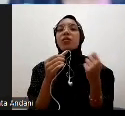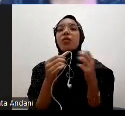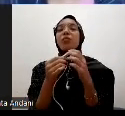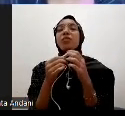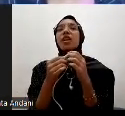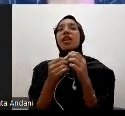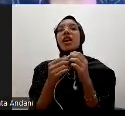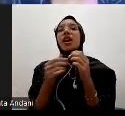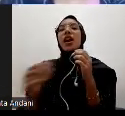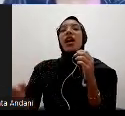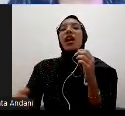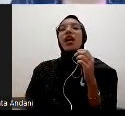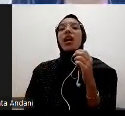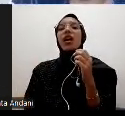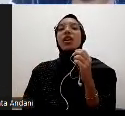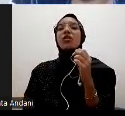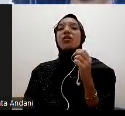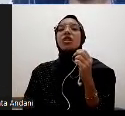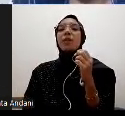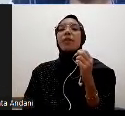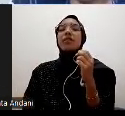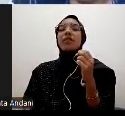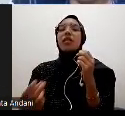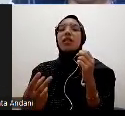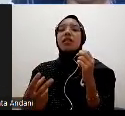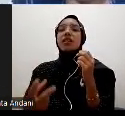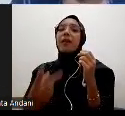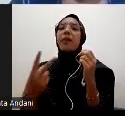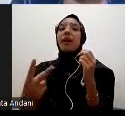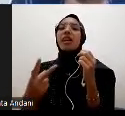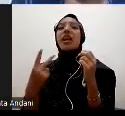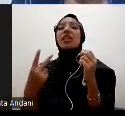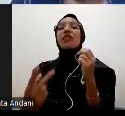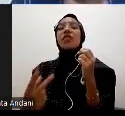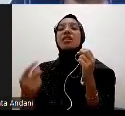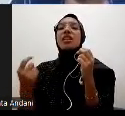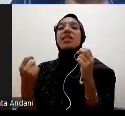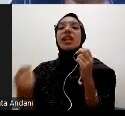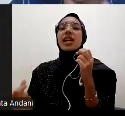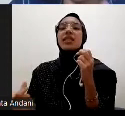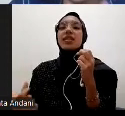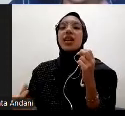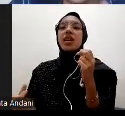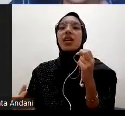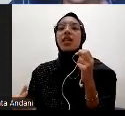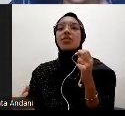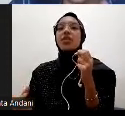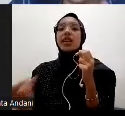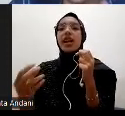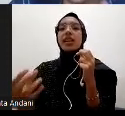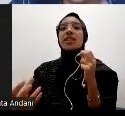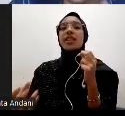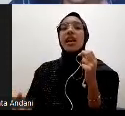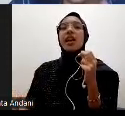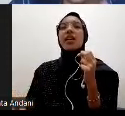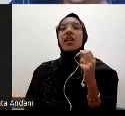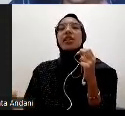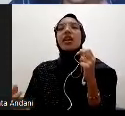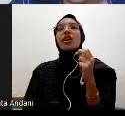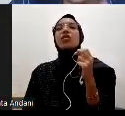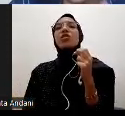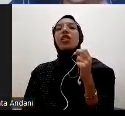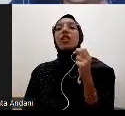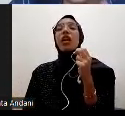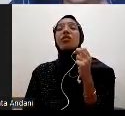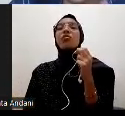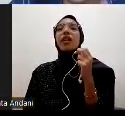dan nomophobia ini, itu terdapat dampak negatif yang jelas-jelas, sudah terlihat di sini ya,